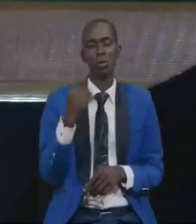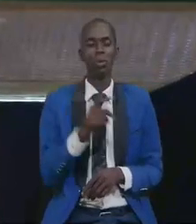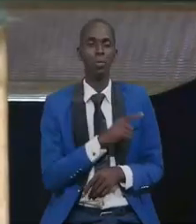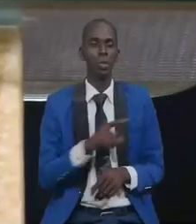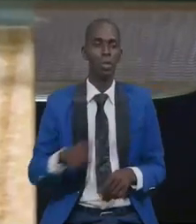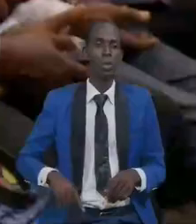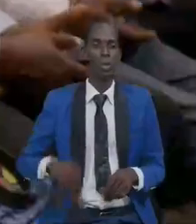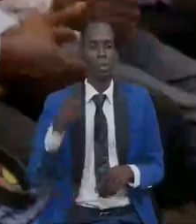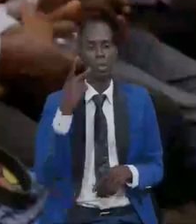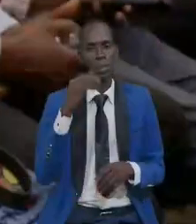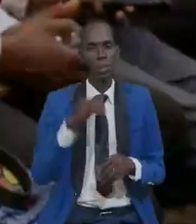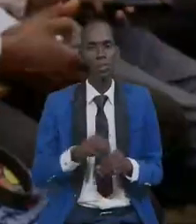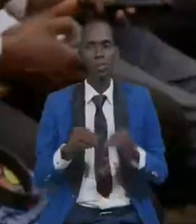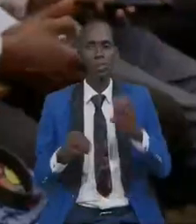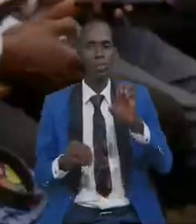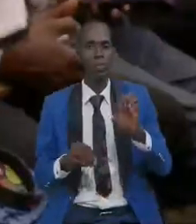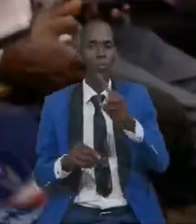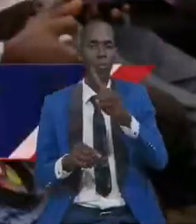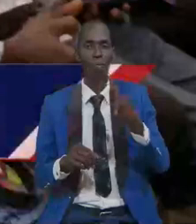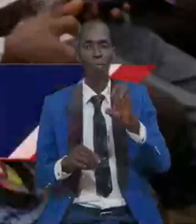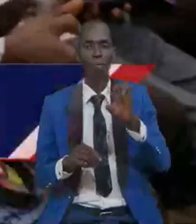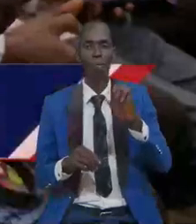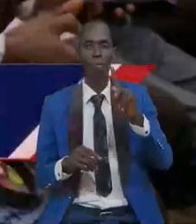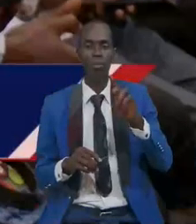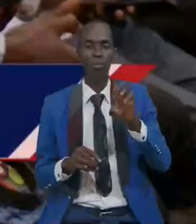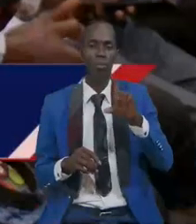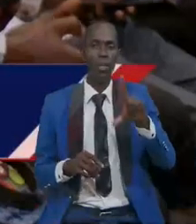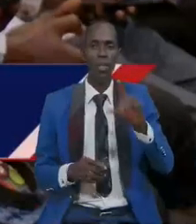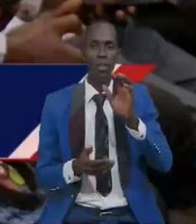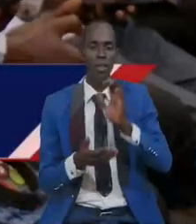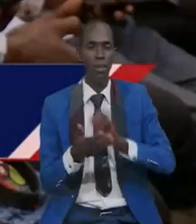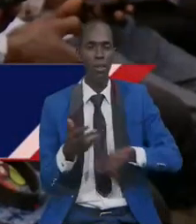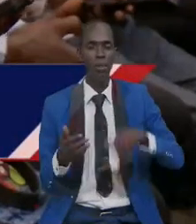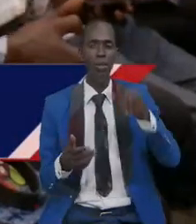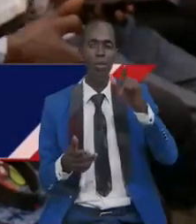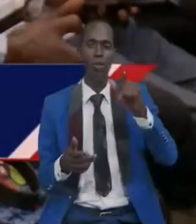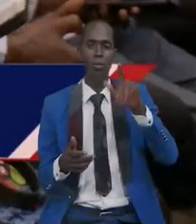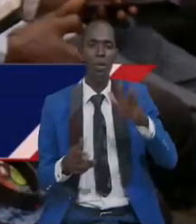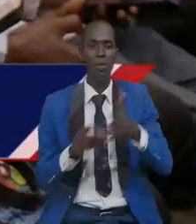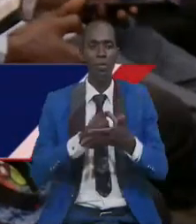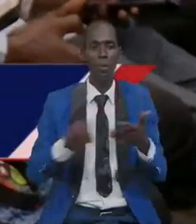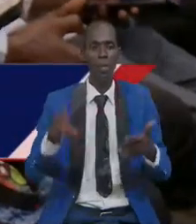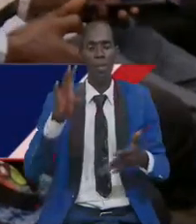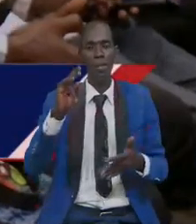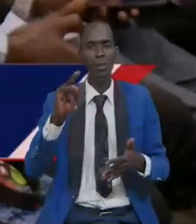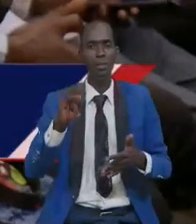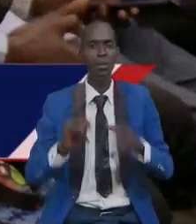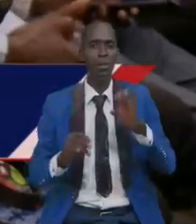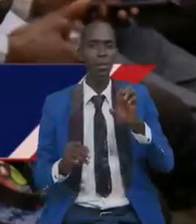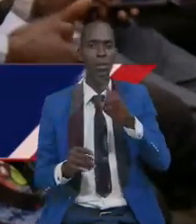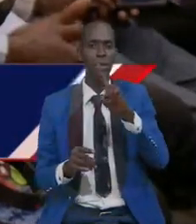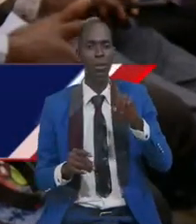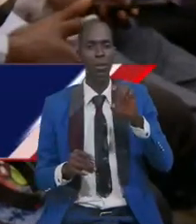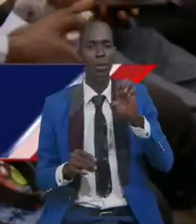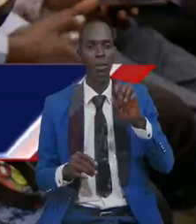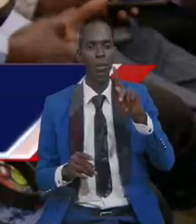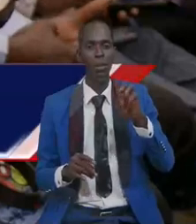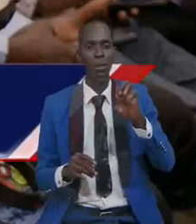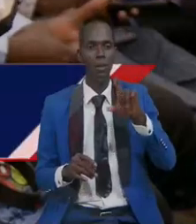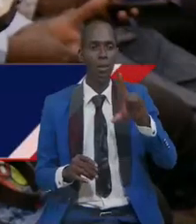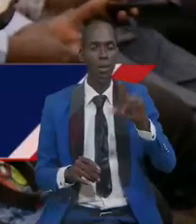Ézéchiel 25, verset 17. Ézéchiel 25, le verset 17. La Bible dit